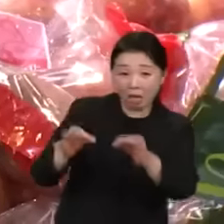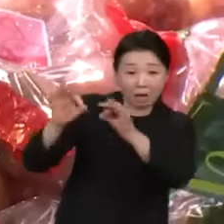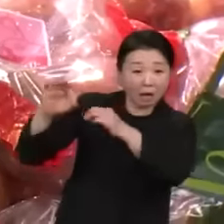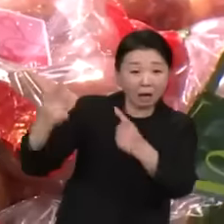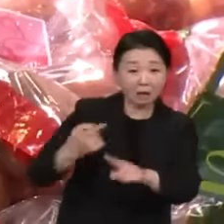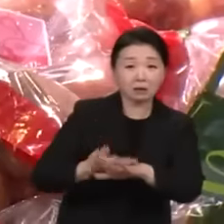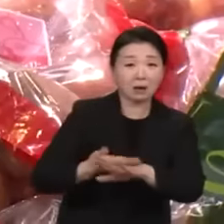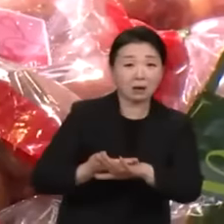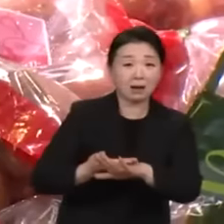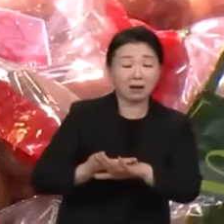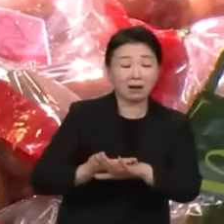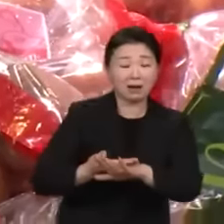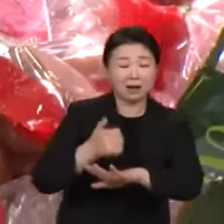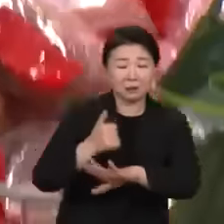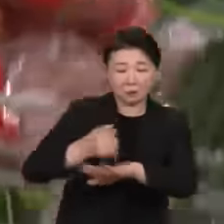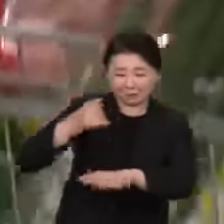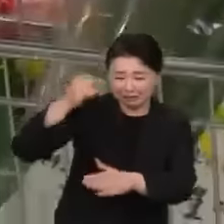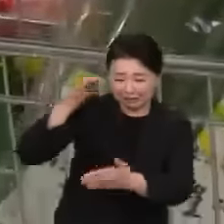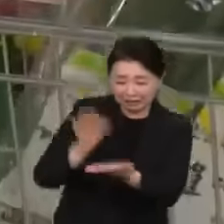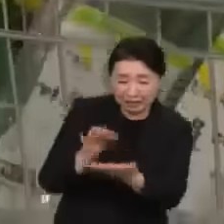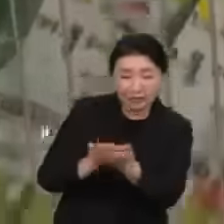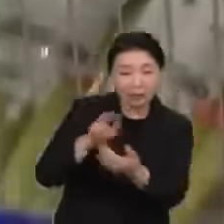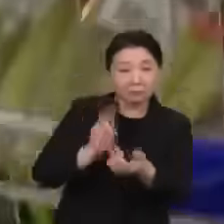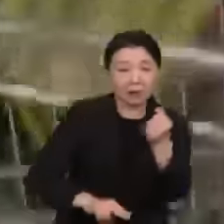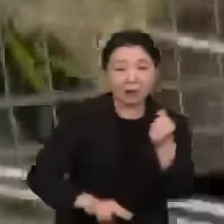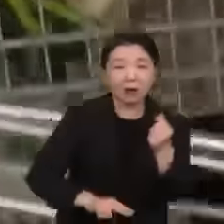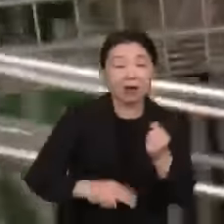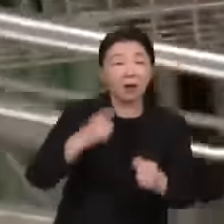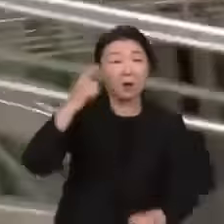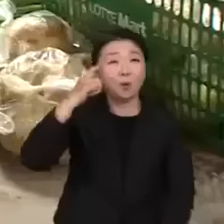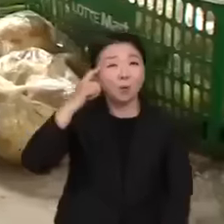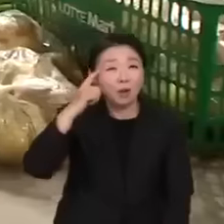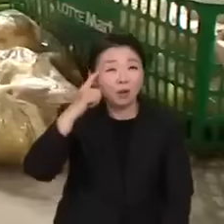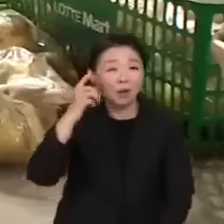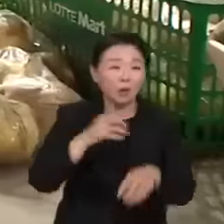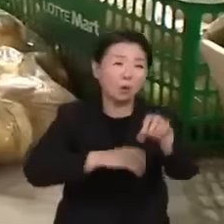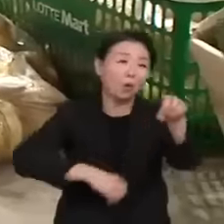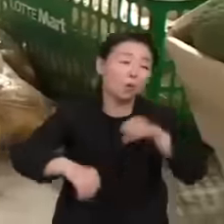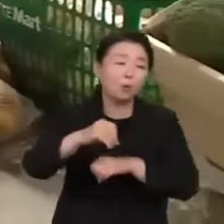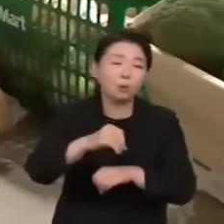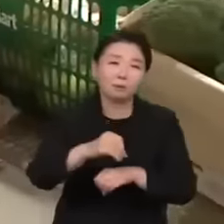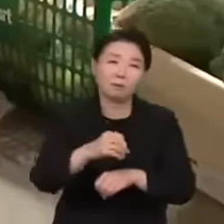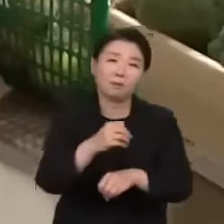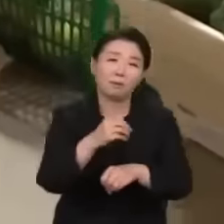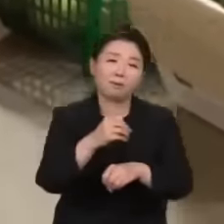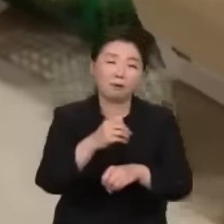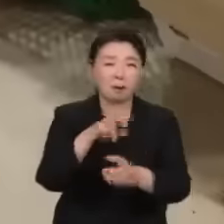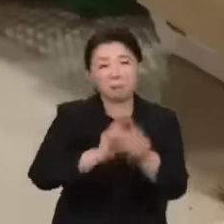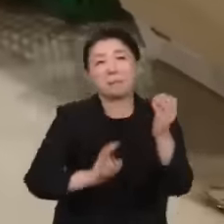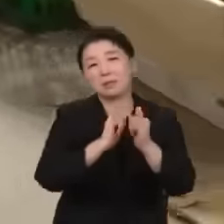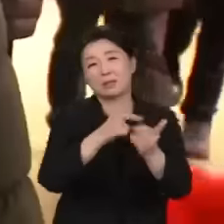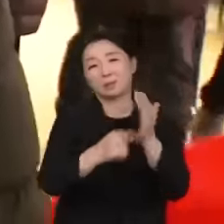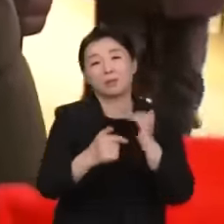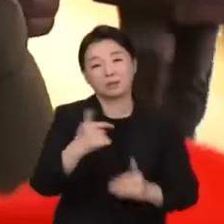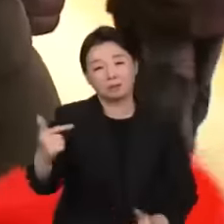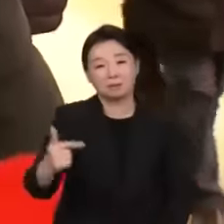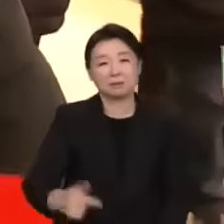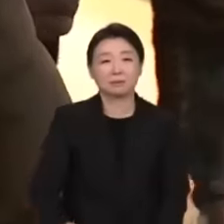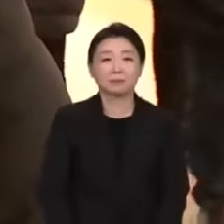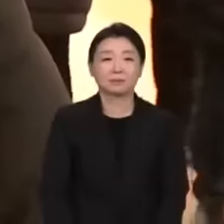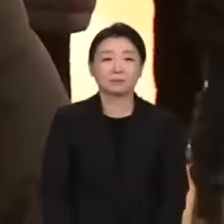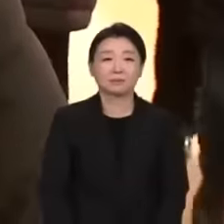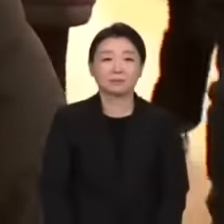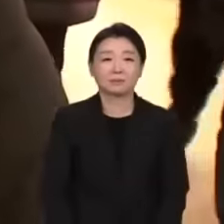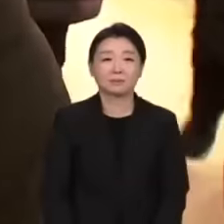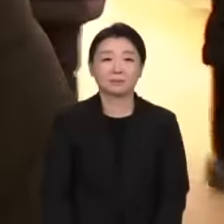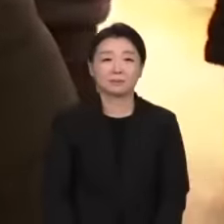행사에 지나친 저가 판매가 이어질 경우 오히려 수급 불균형이 빚어질 수 있다는 우려도 나옵니다. JTBC